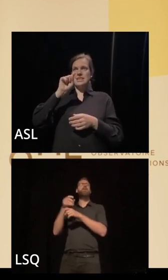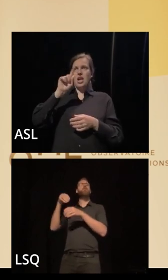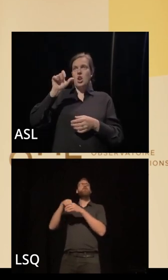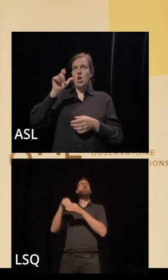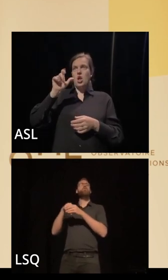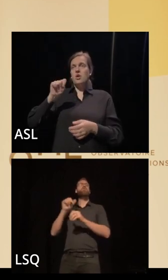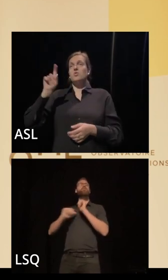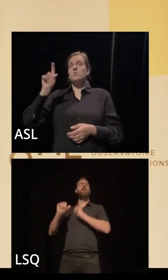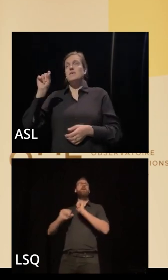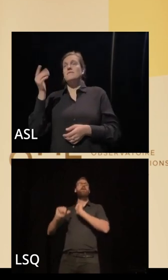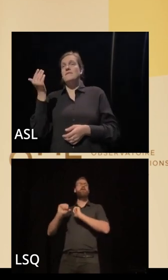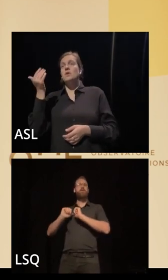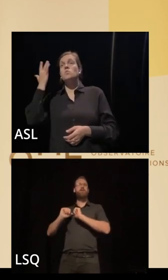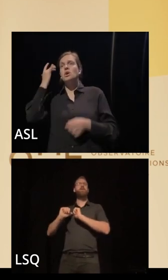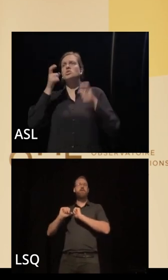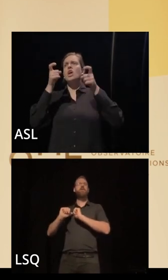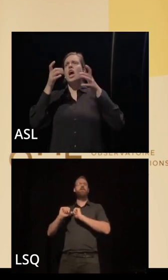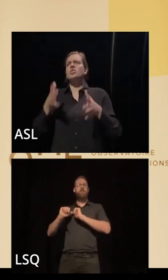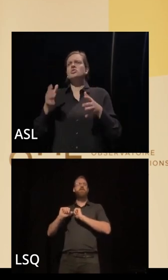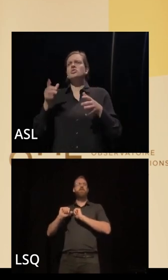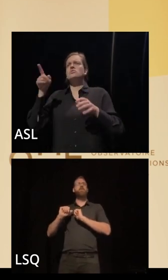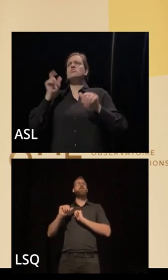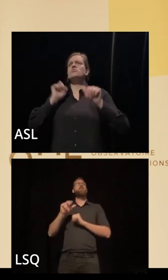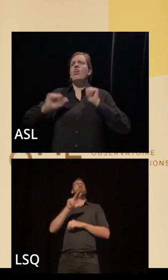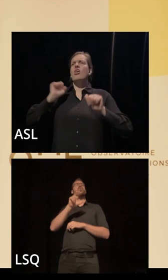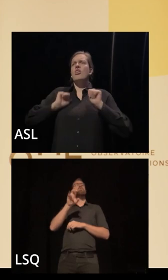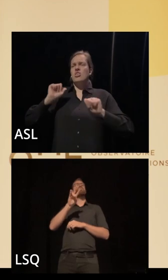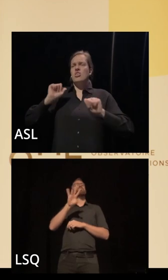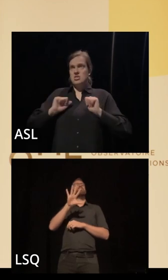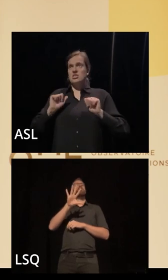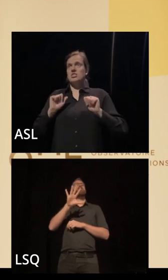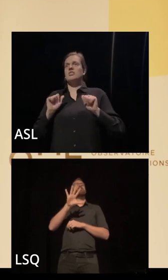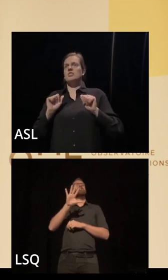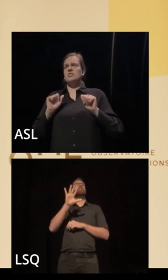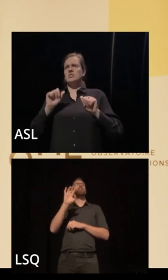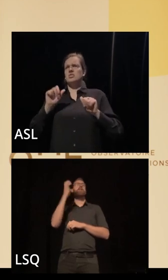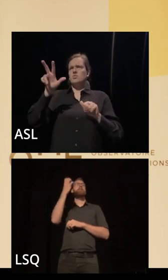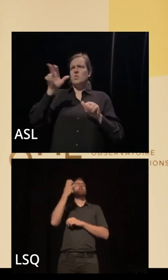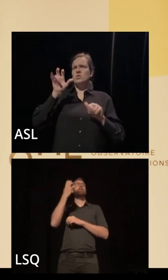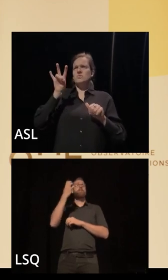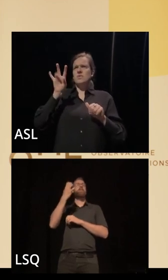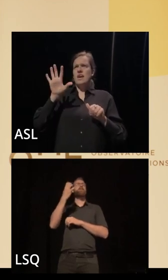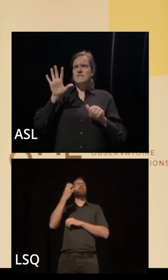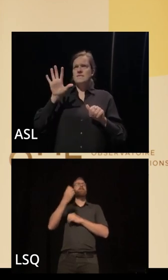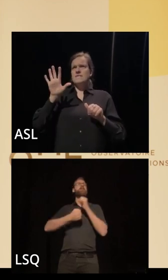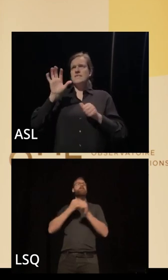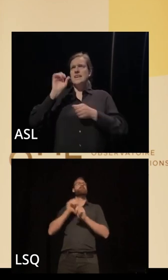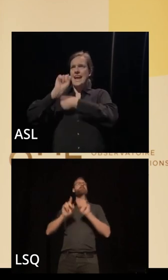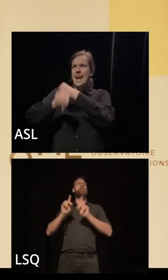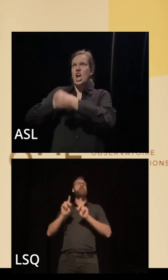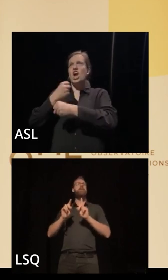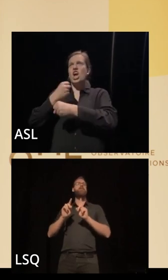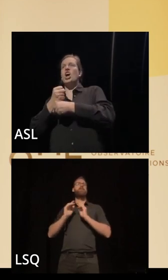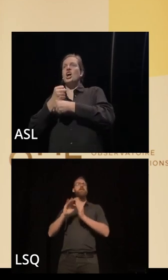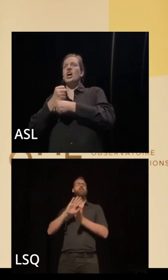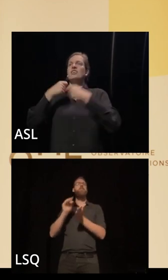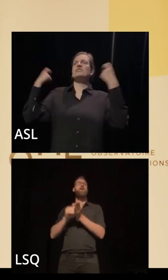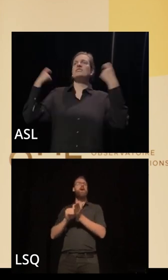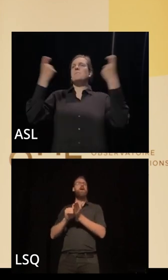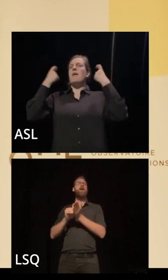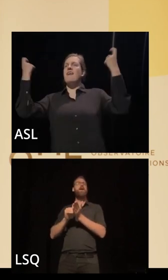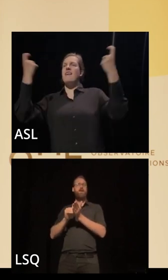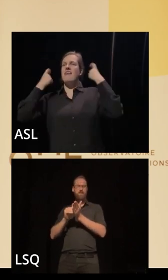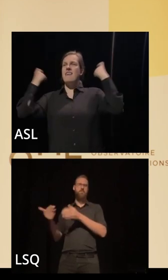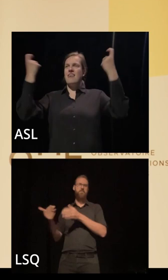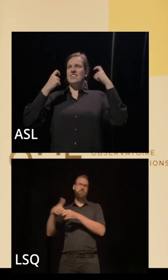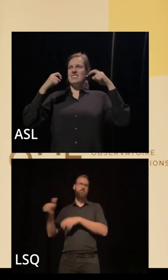artistique d'Abudo, le projet phare du 375e anniversaire de Montréal, de la compagnie Finzi Pasca. À